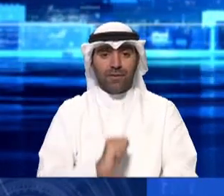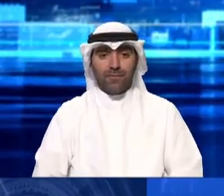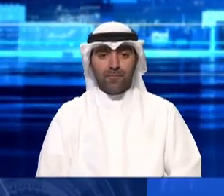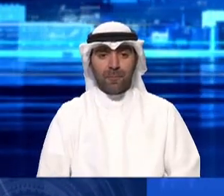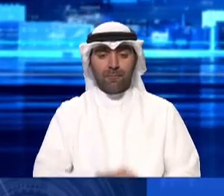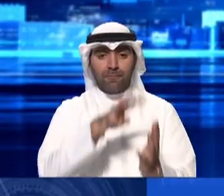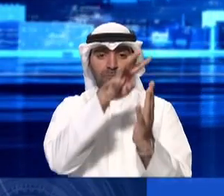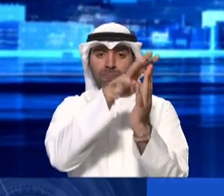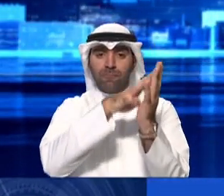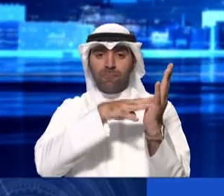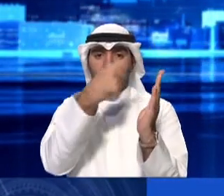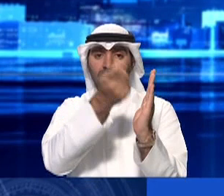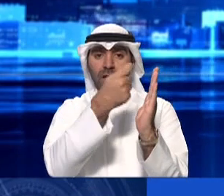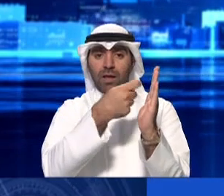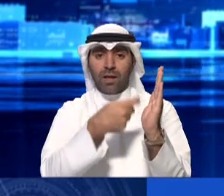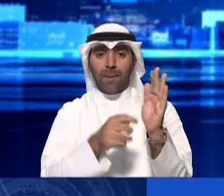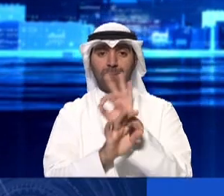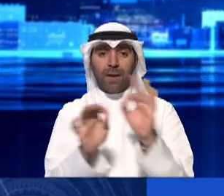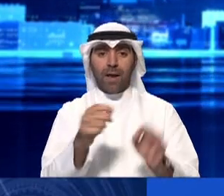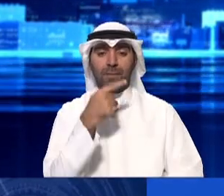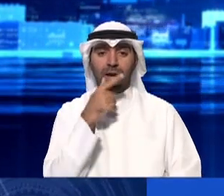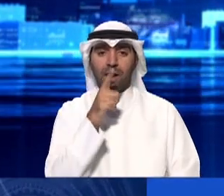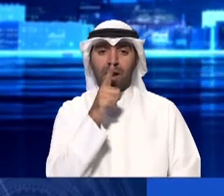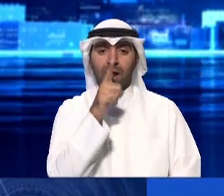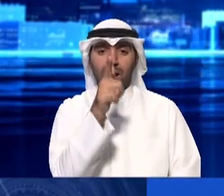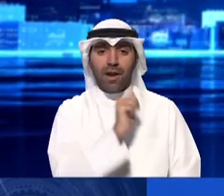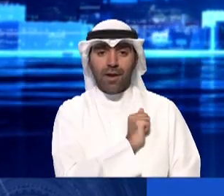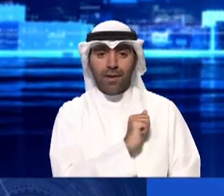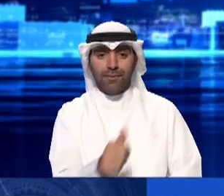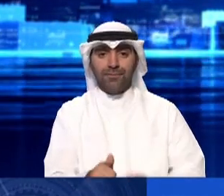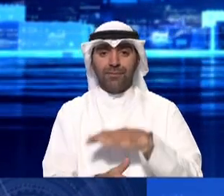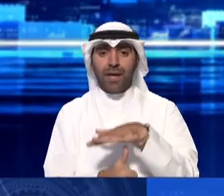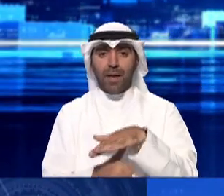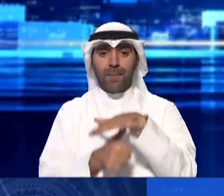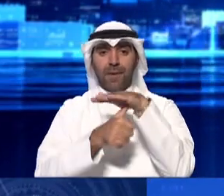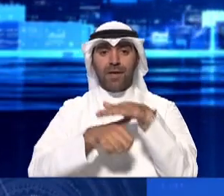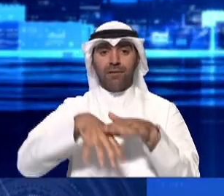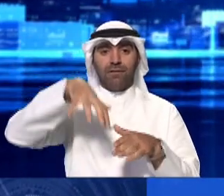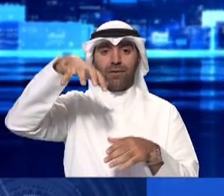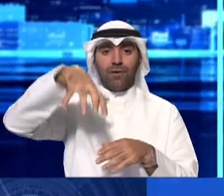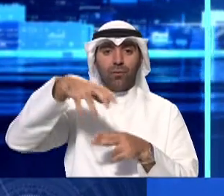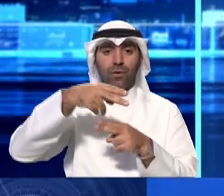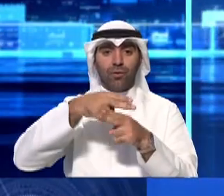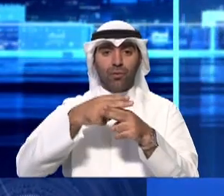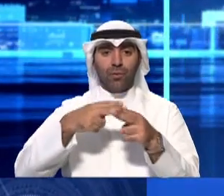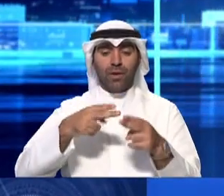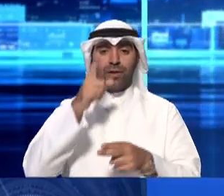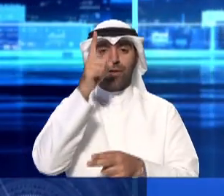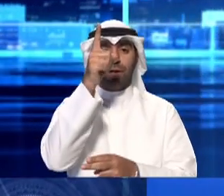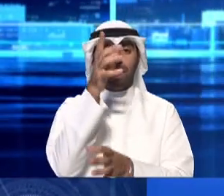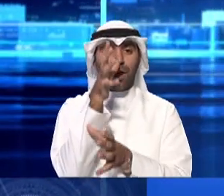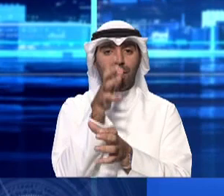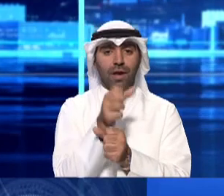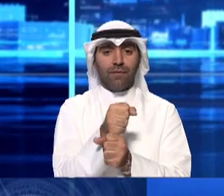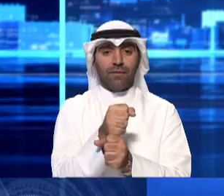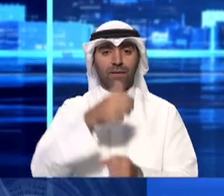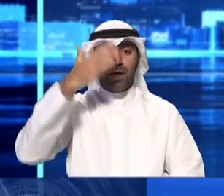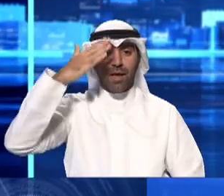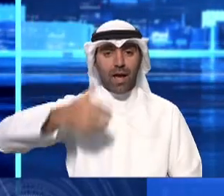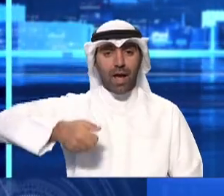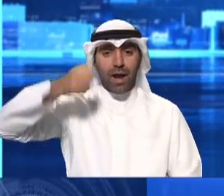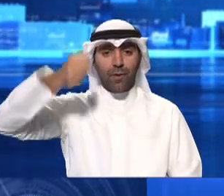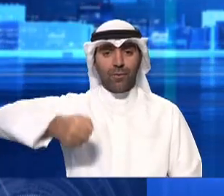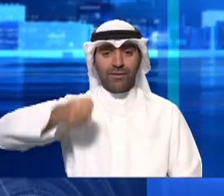صاحب السمو الشيخ نواف الأحمد الجابر الصباح حفظه الله ورعاه أمير البلاد المفدى، تحية طيبة